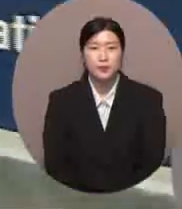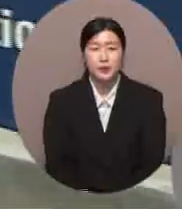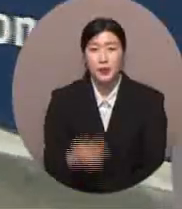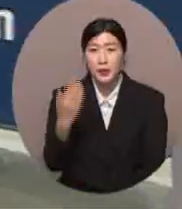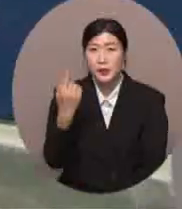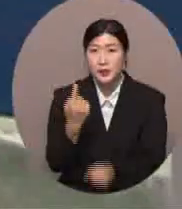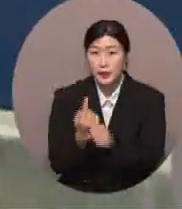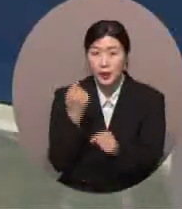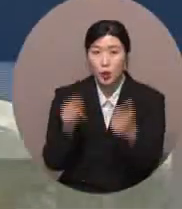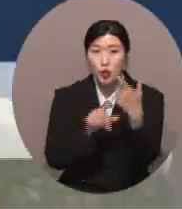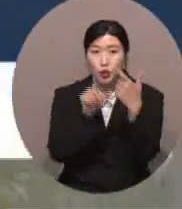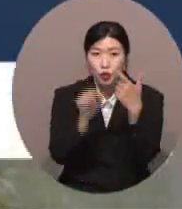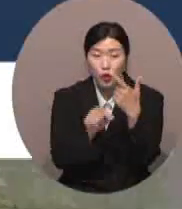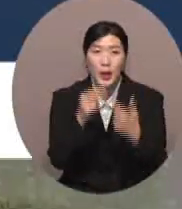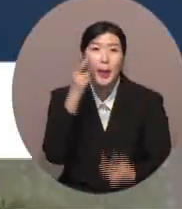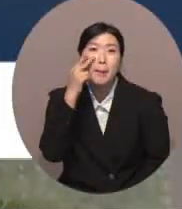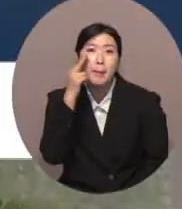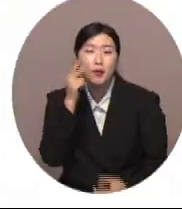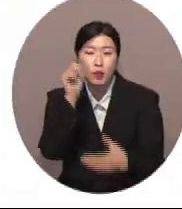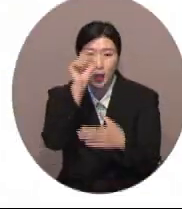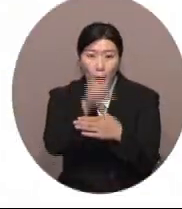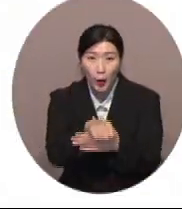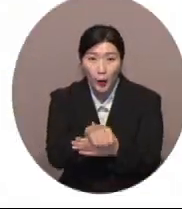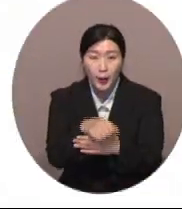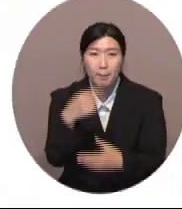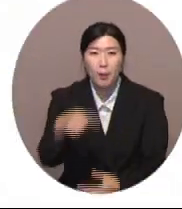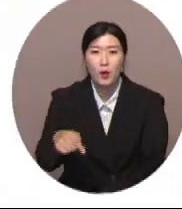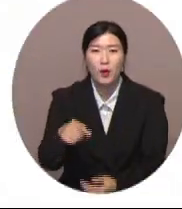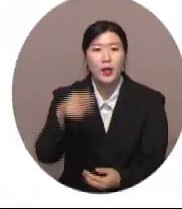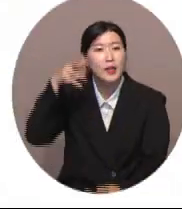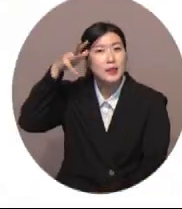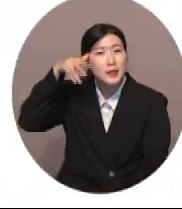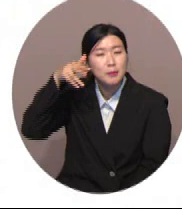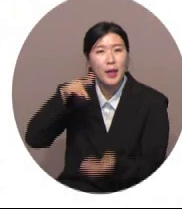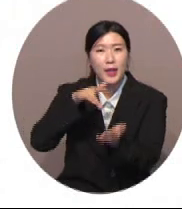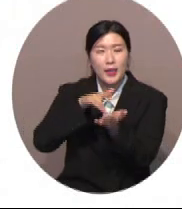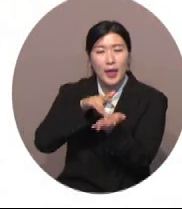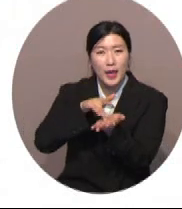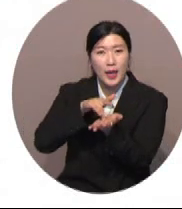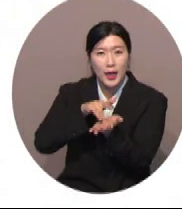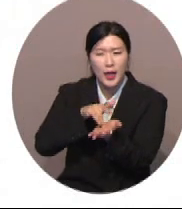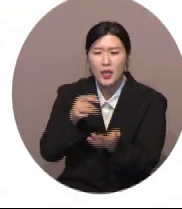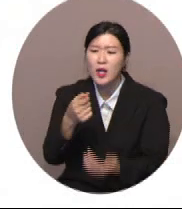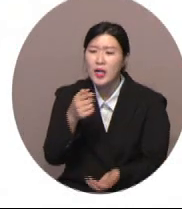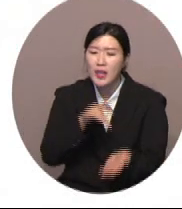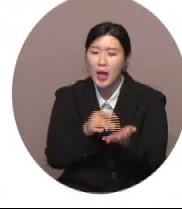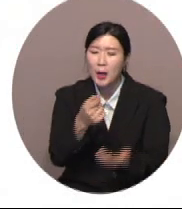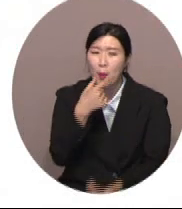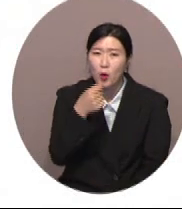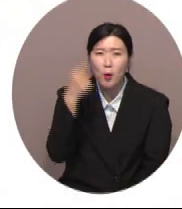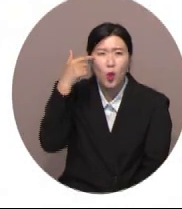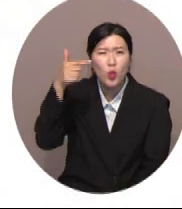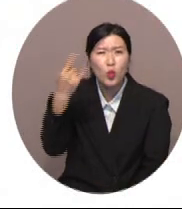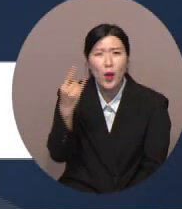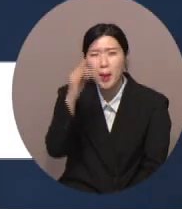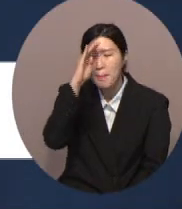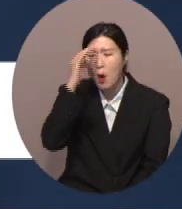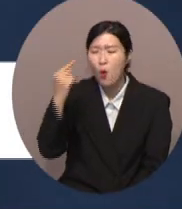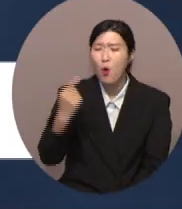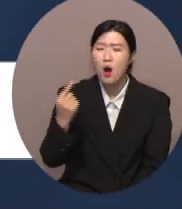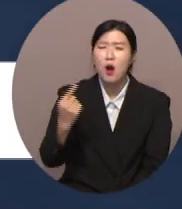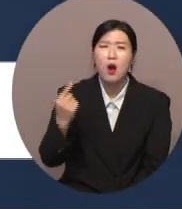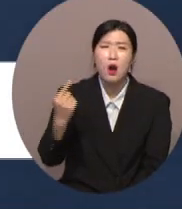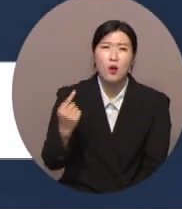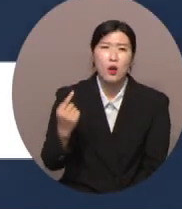지난해 6월 미국 fda 의 승인을 받은 알츠하이머 치료제 아두 헬름 은 누에 부종과 미세혈관 출혈 등의 심각한